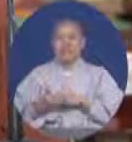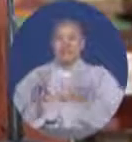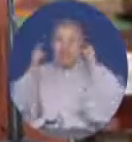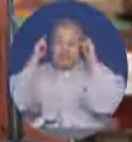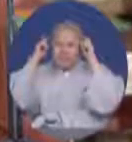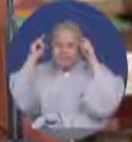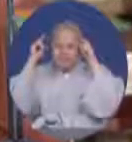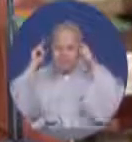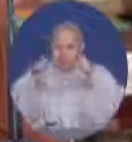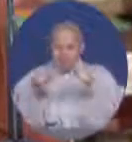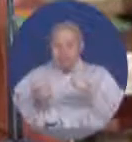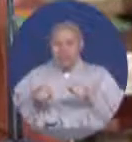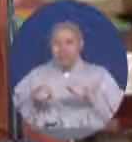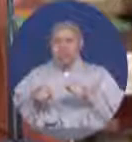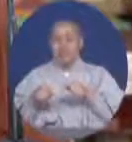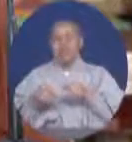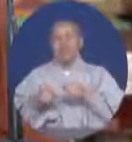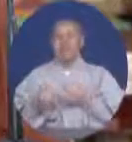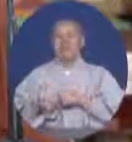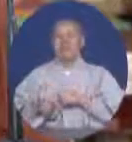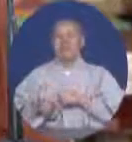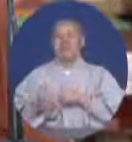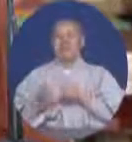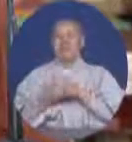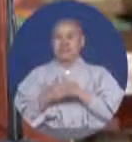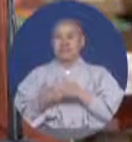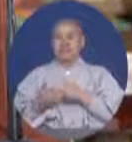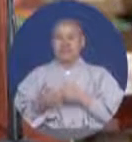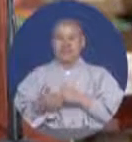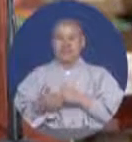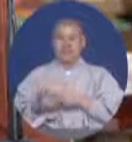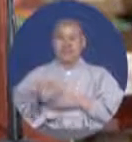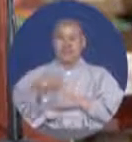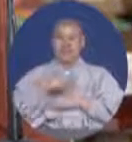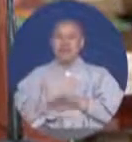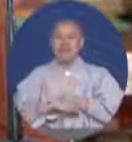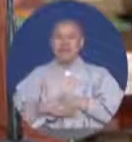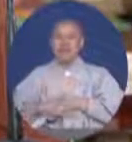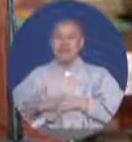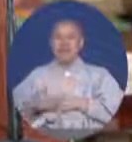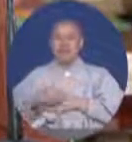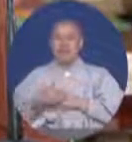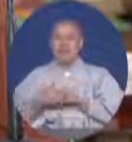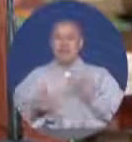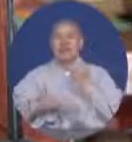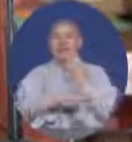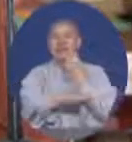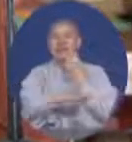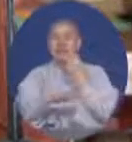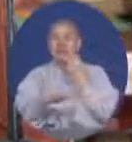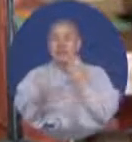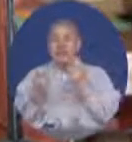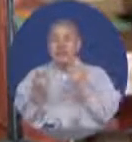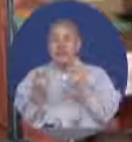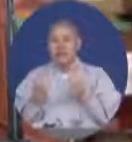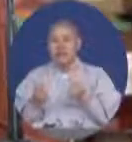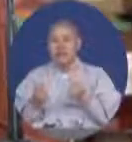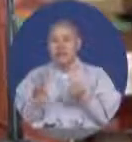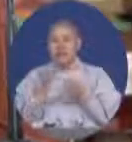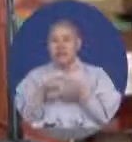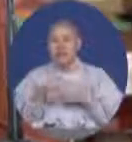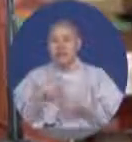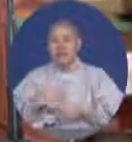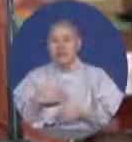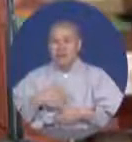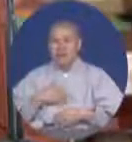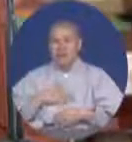이런 그 어리석고 미혹한 게 어디 있어요. 그러니까 이 몸이 다 그림자와 같은 거 이런 걸 알아가지고